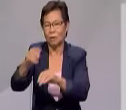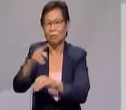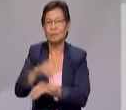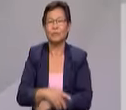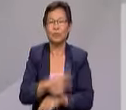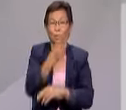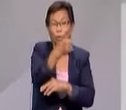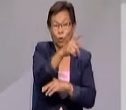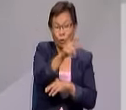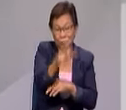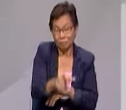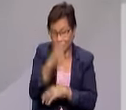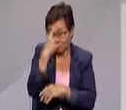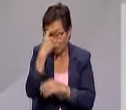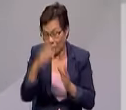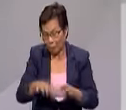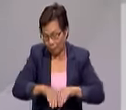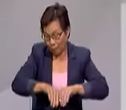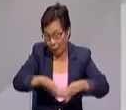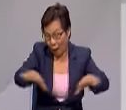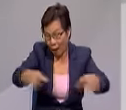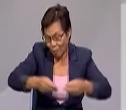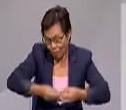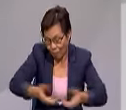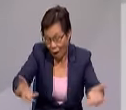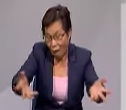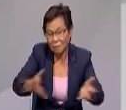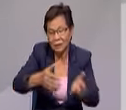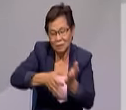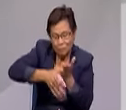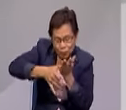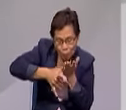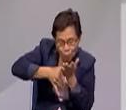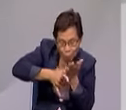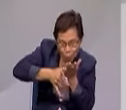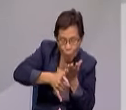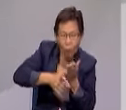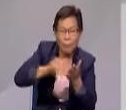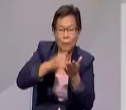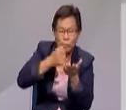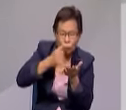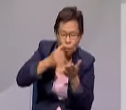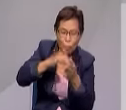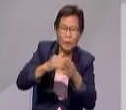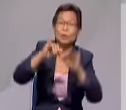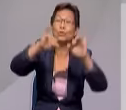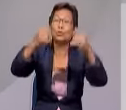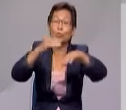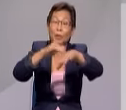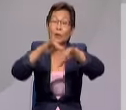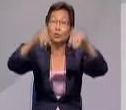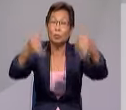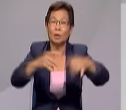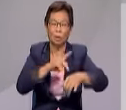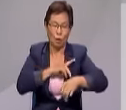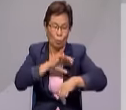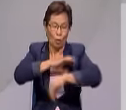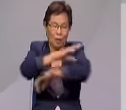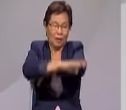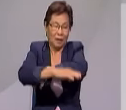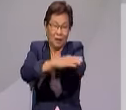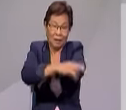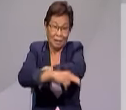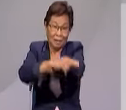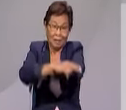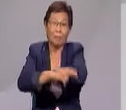Dua suspek pengedar dadah ditahan dalam dua serbuan berasingan di Johor Bahru pada Jumaat. Ketua Polis Negeri Datuk Muhammad Kamarudin Muhammad